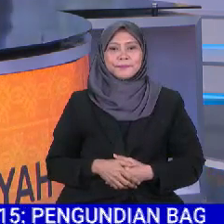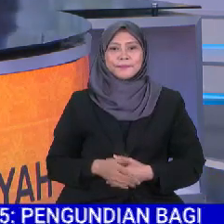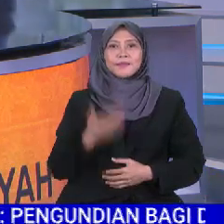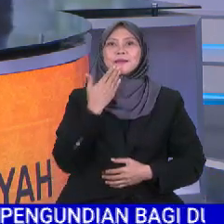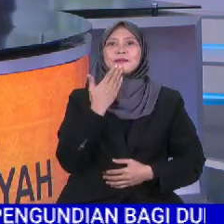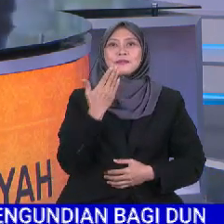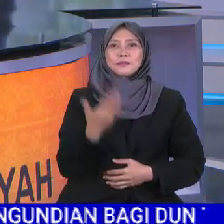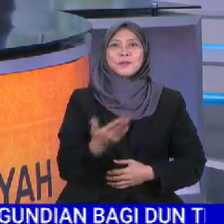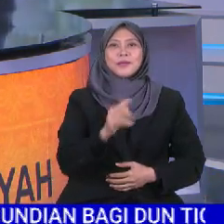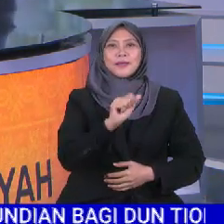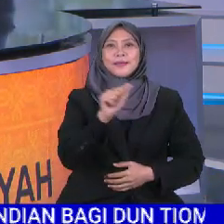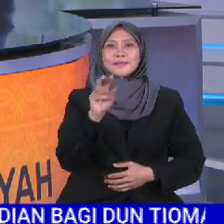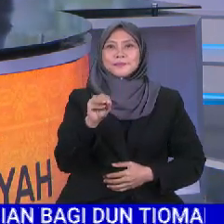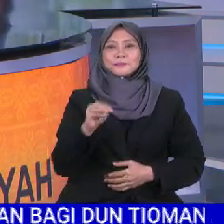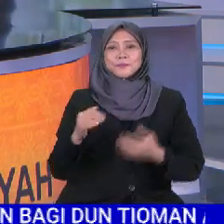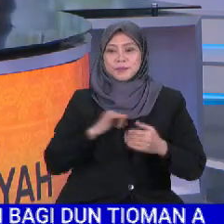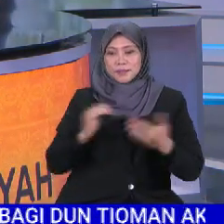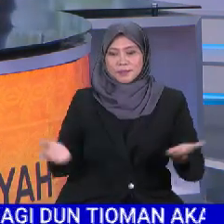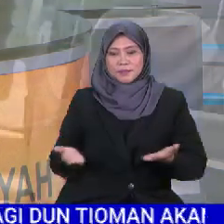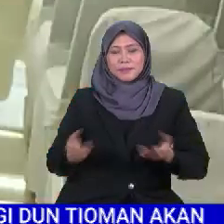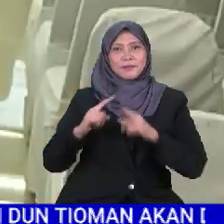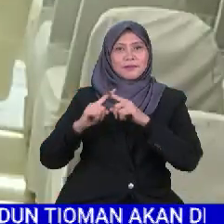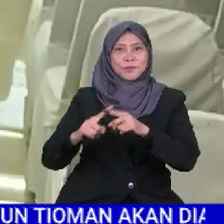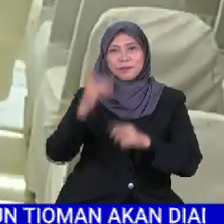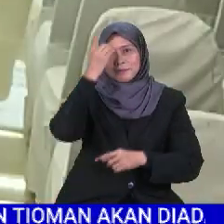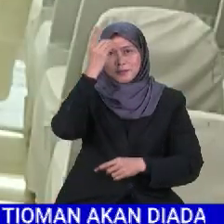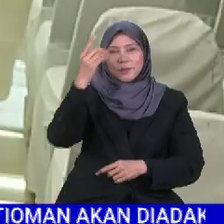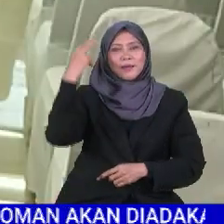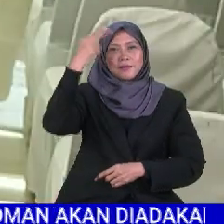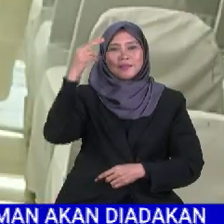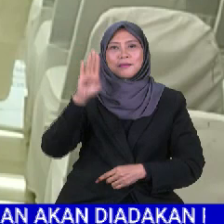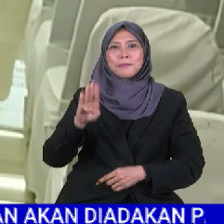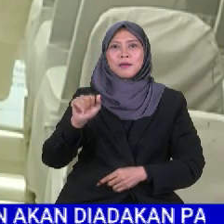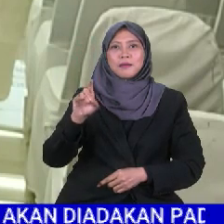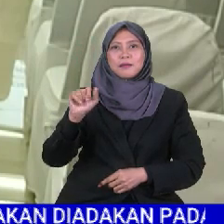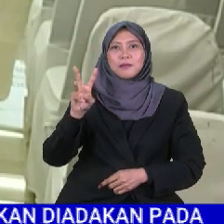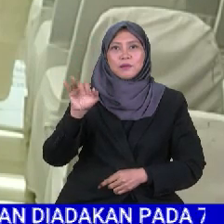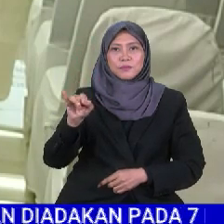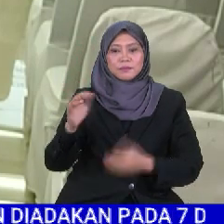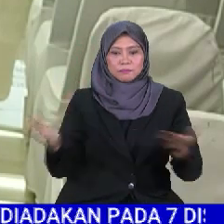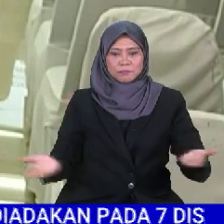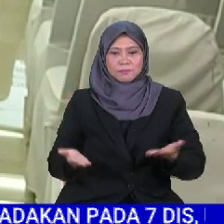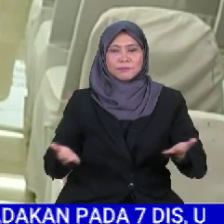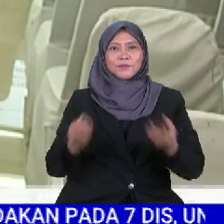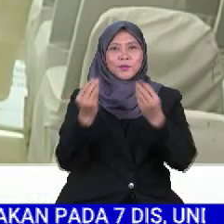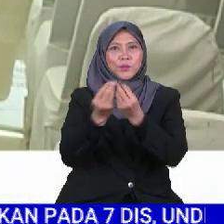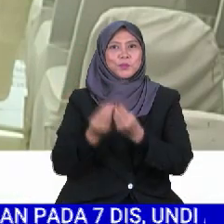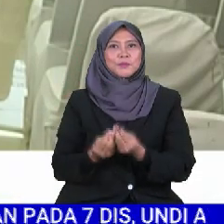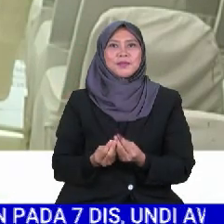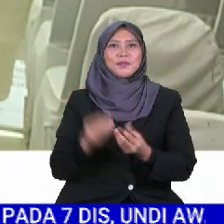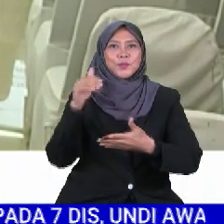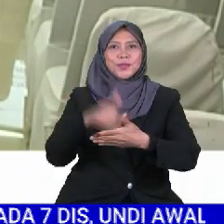Terima kasih, ya Azam. Saya kini berada di Dewan Dato' Haji Ahmad Badawi di mana ini merupakan pusat penjumlahan undi